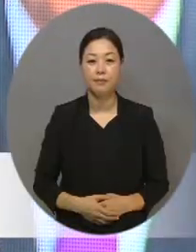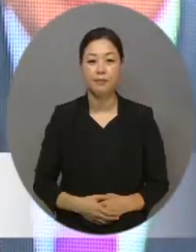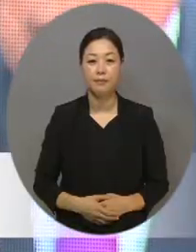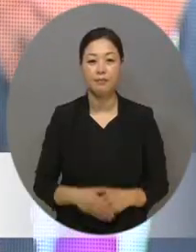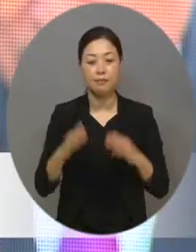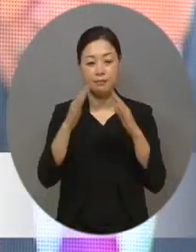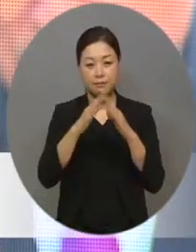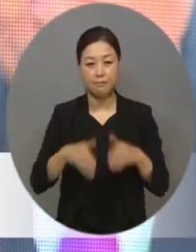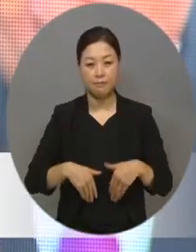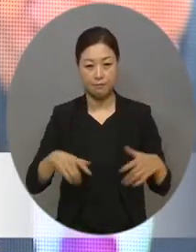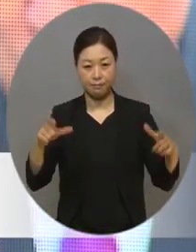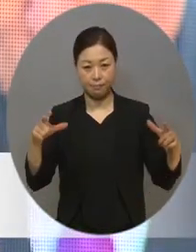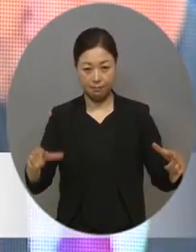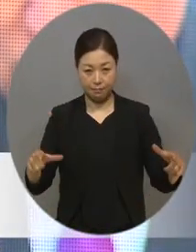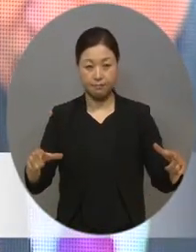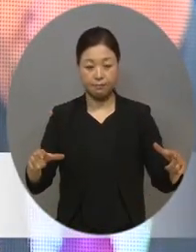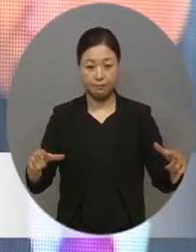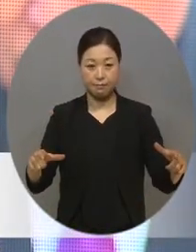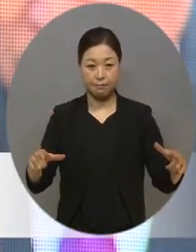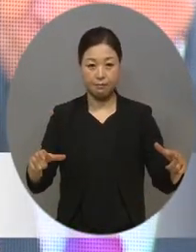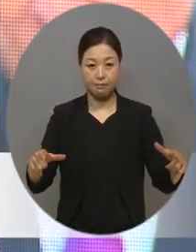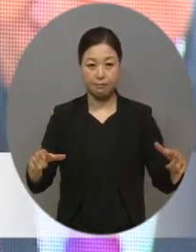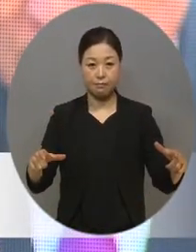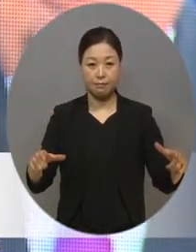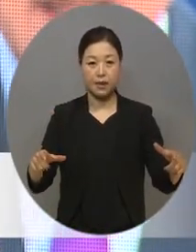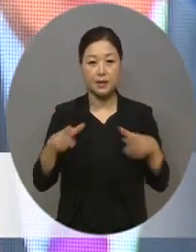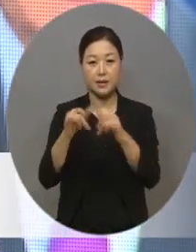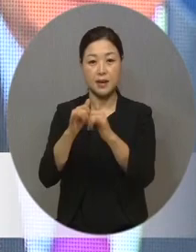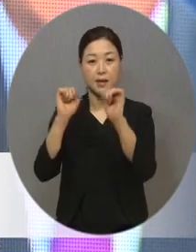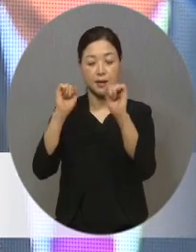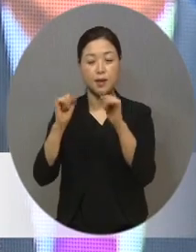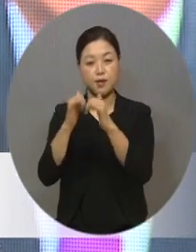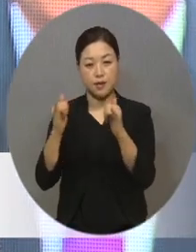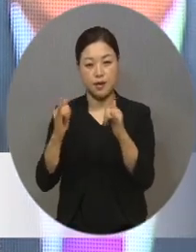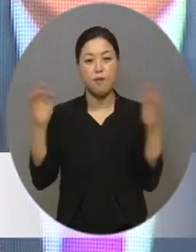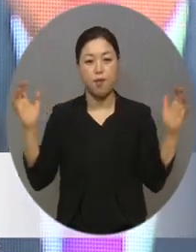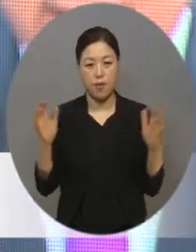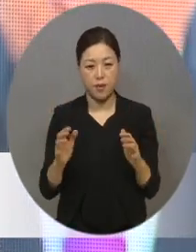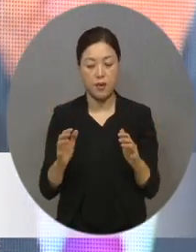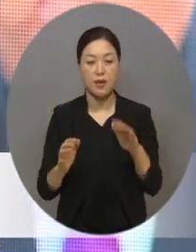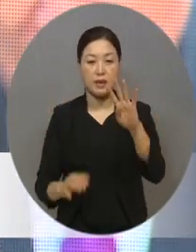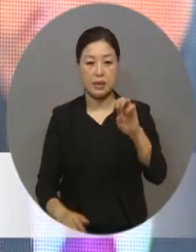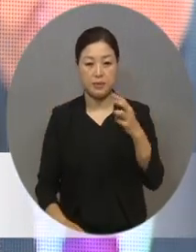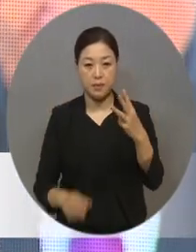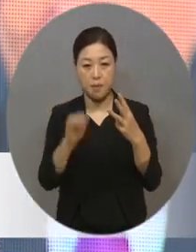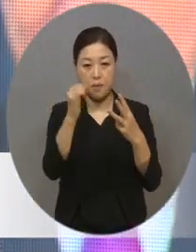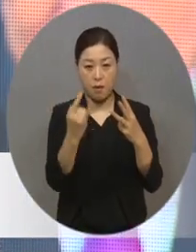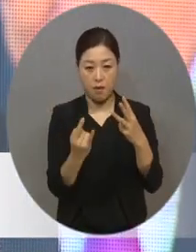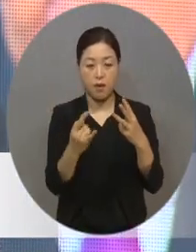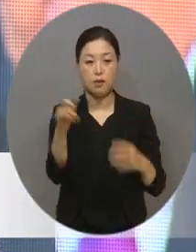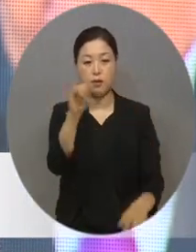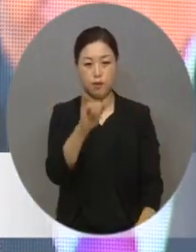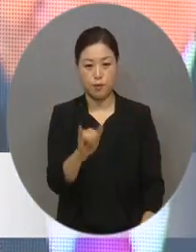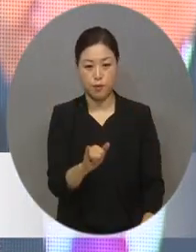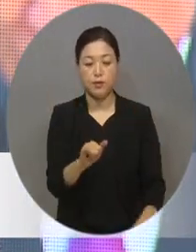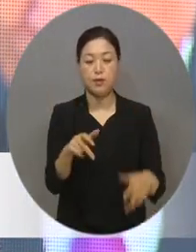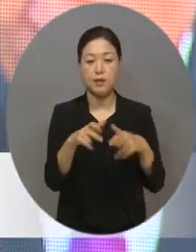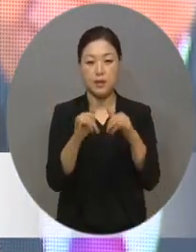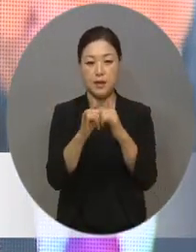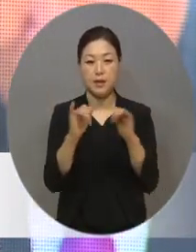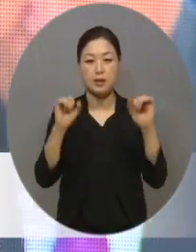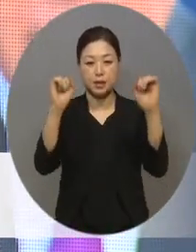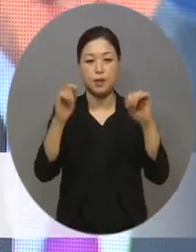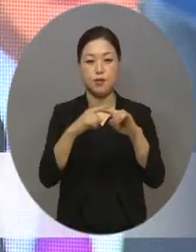전남 도민과 모든 장애인 체육인이 함께하는 제43회 전국